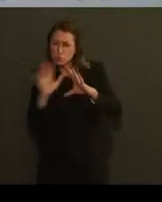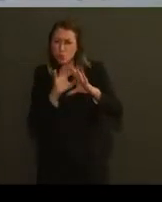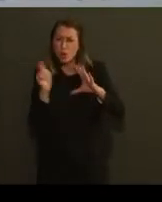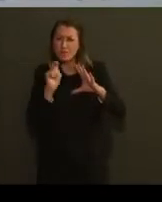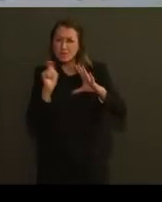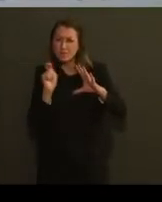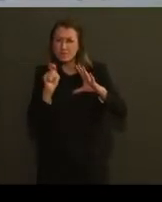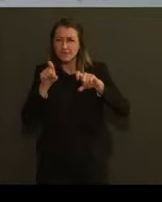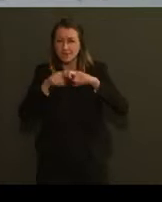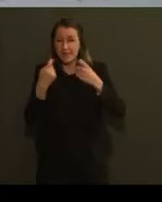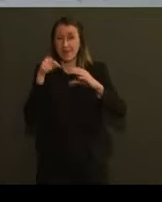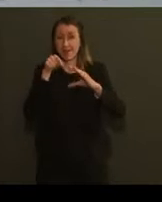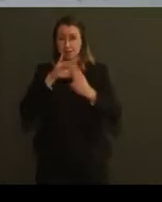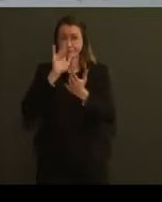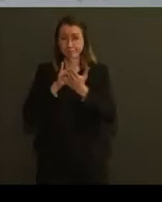Malines.